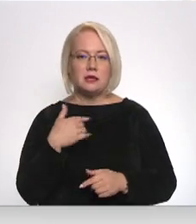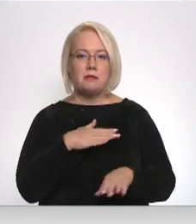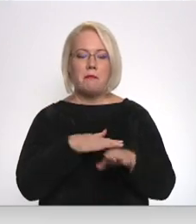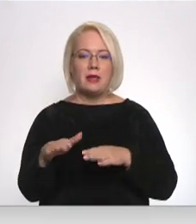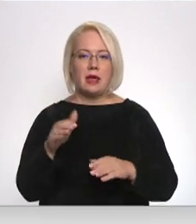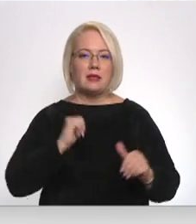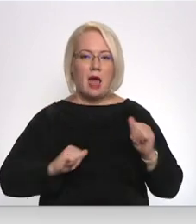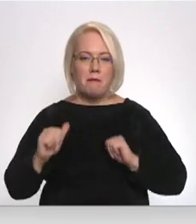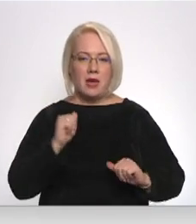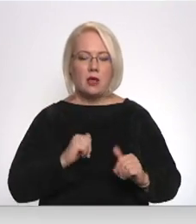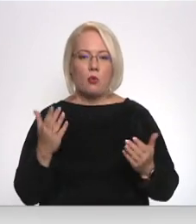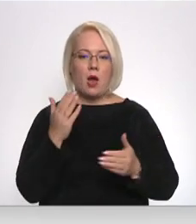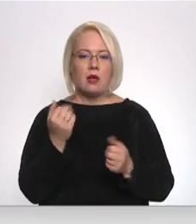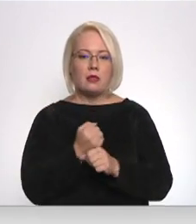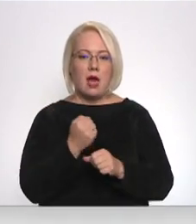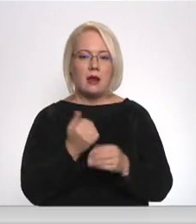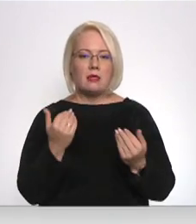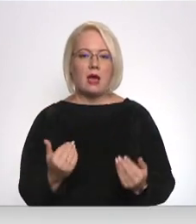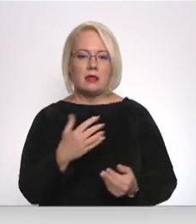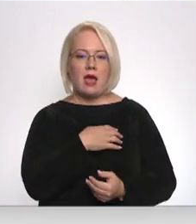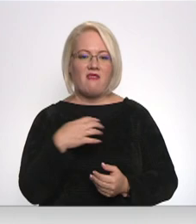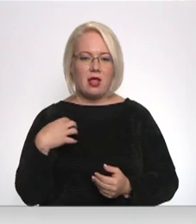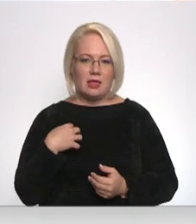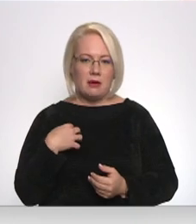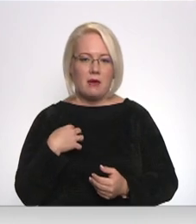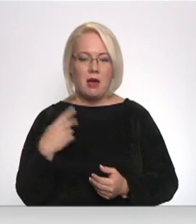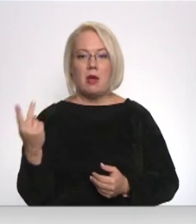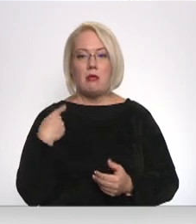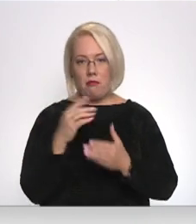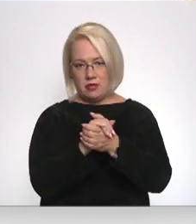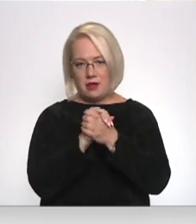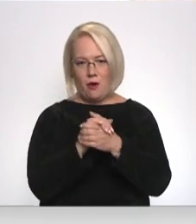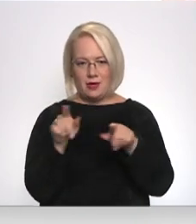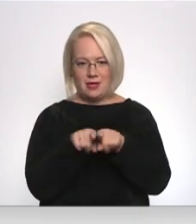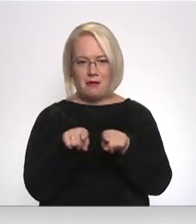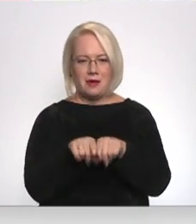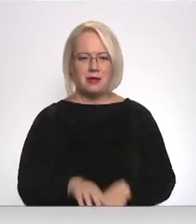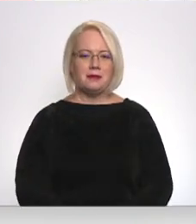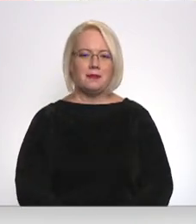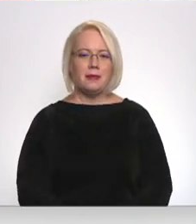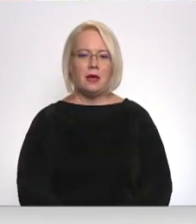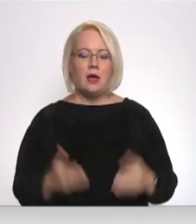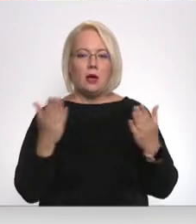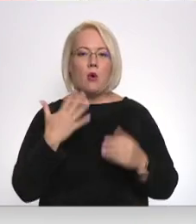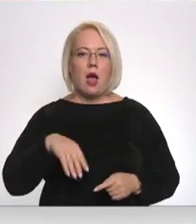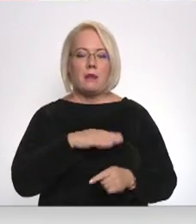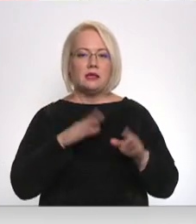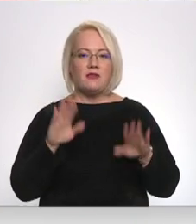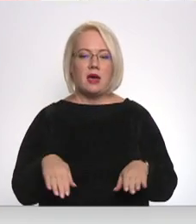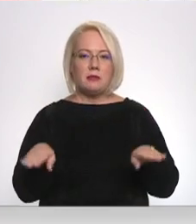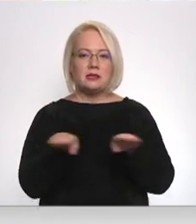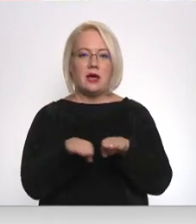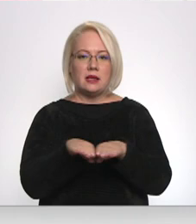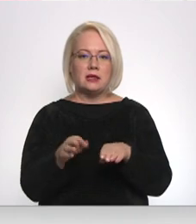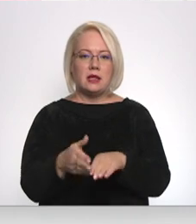ar to, ko dara patreizējā valdība. Tā kā. Bet mēs esam draugi. Ko mēs varam, ir salīdzināt ar